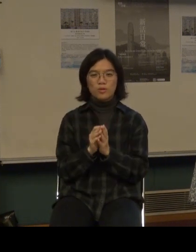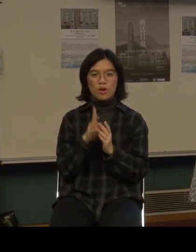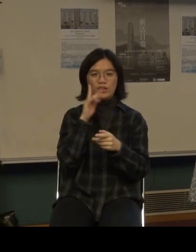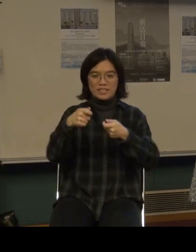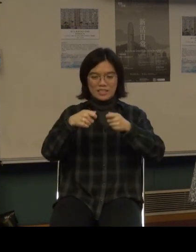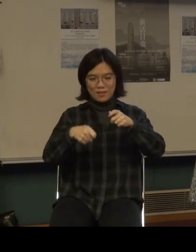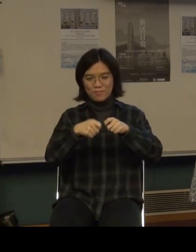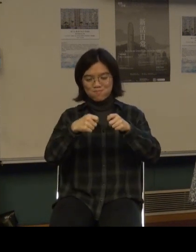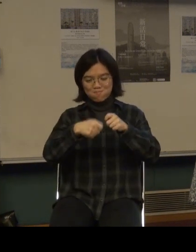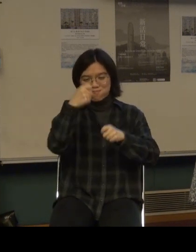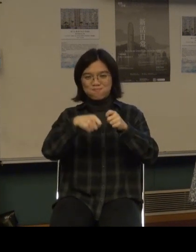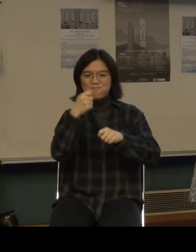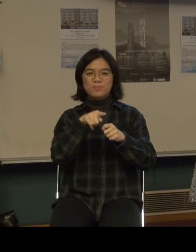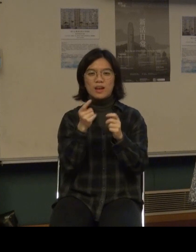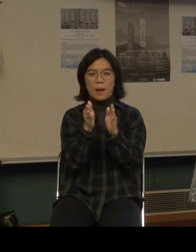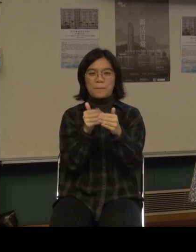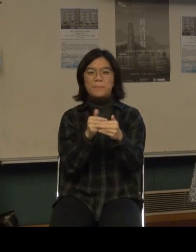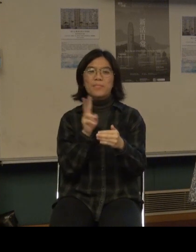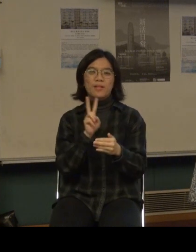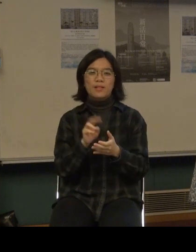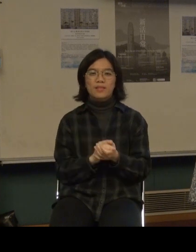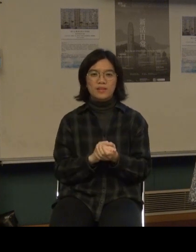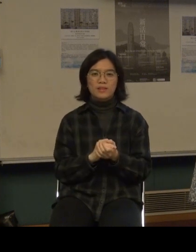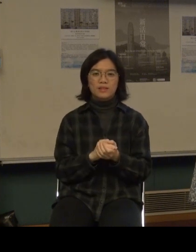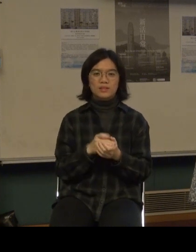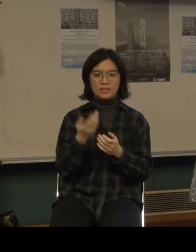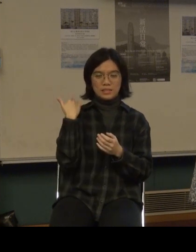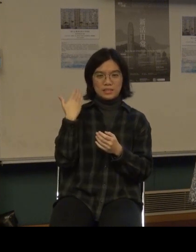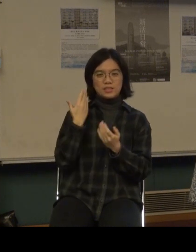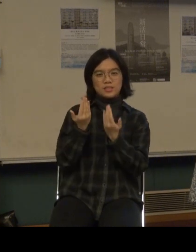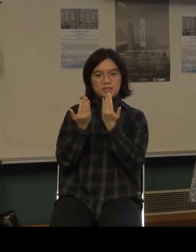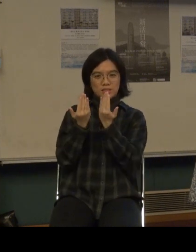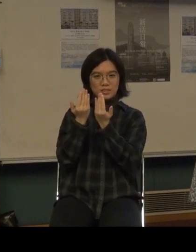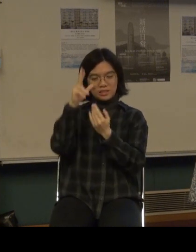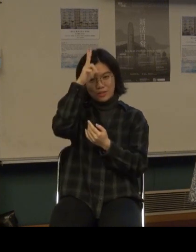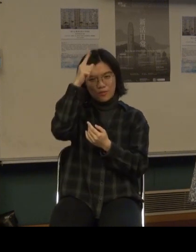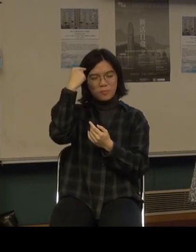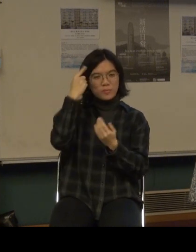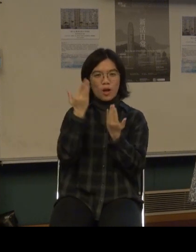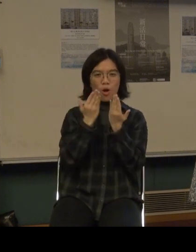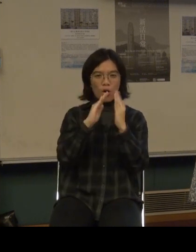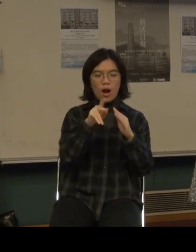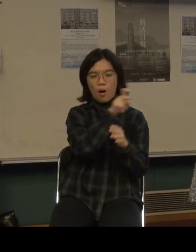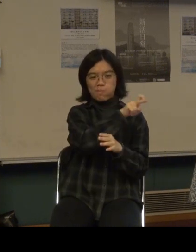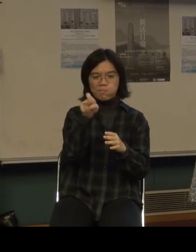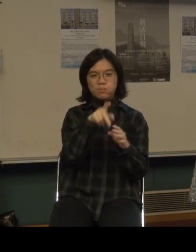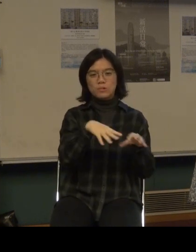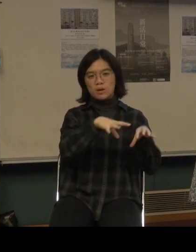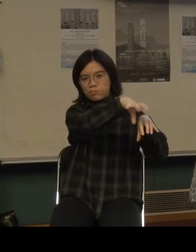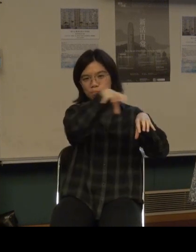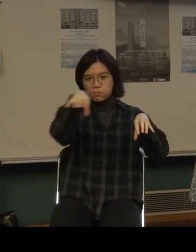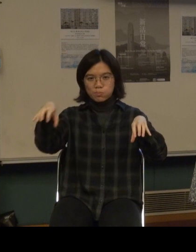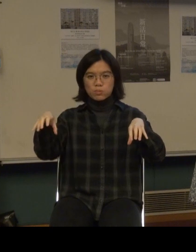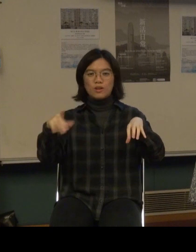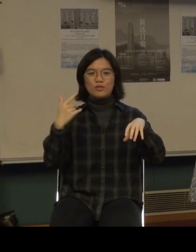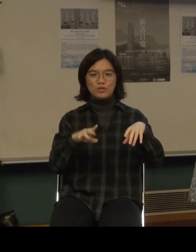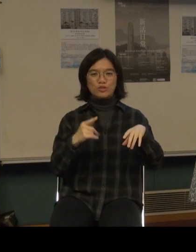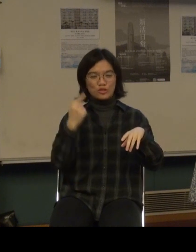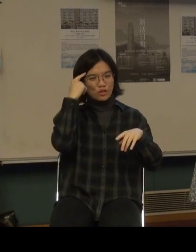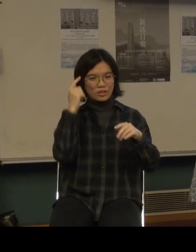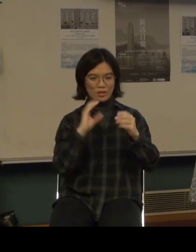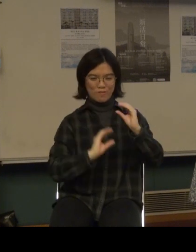多呢啲咁樣嘅即係標準化嘅學校設計，咁亦都越嚟越高啊，越嚟越高層啊，咁啊做咗呢啲我哋係